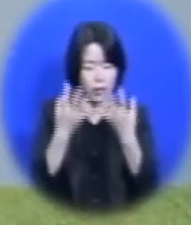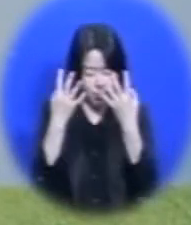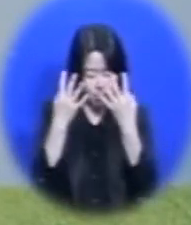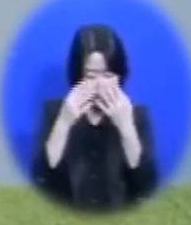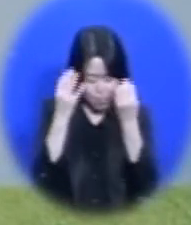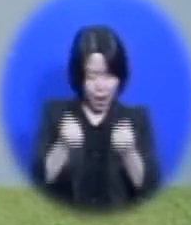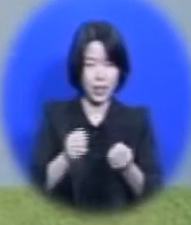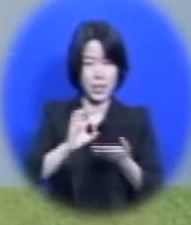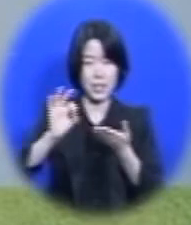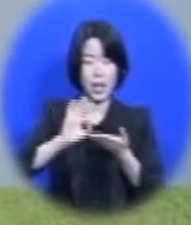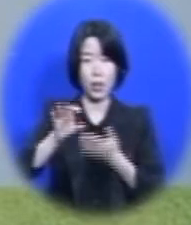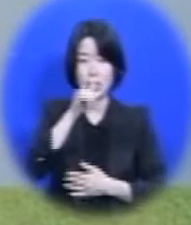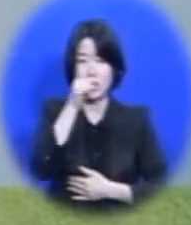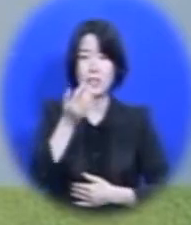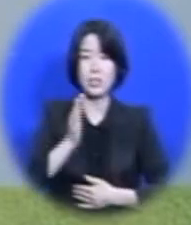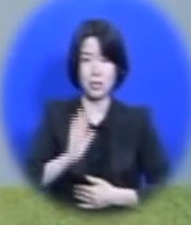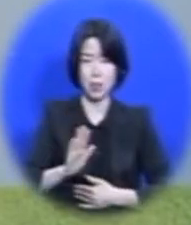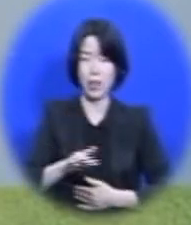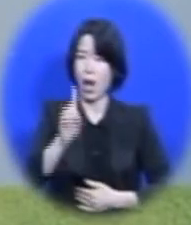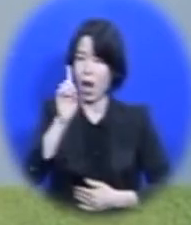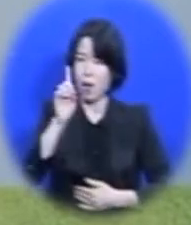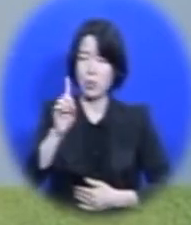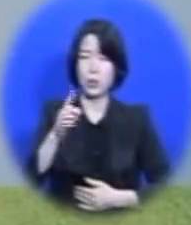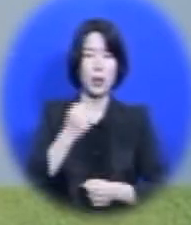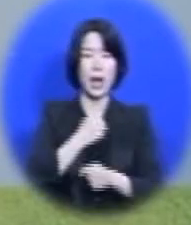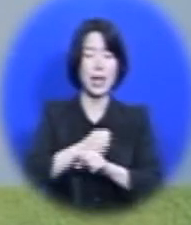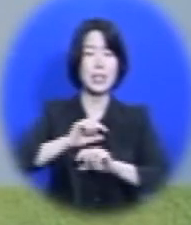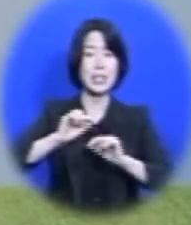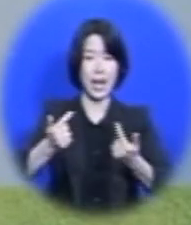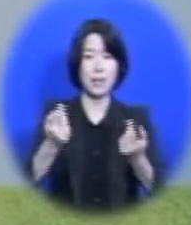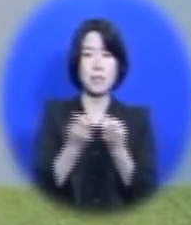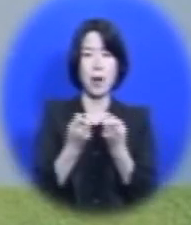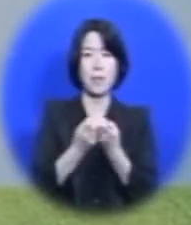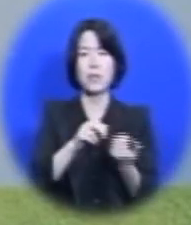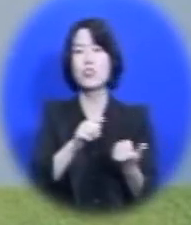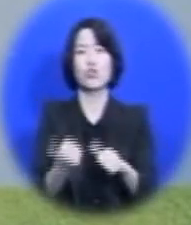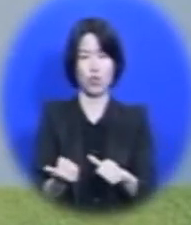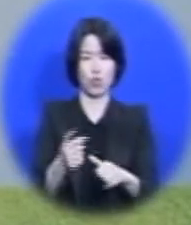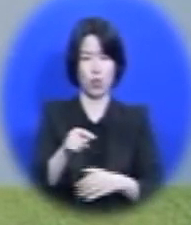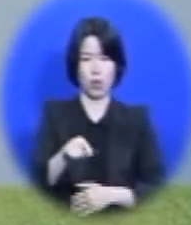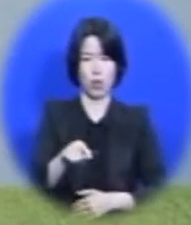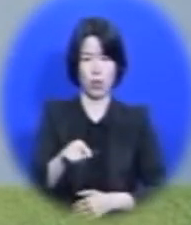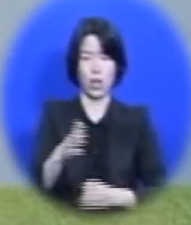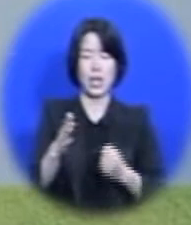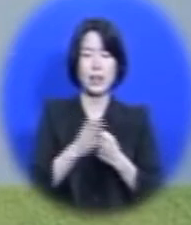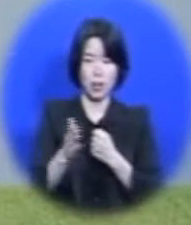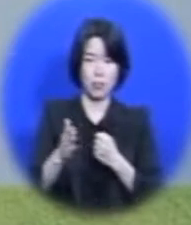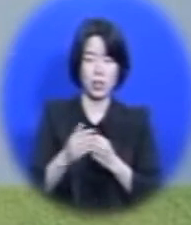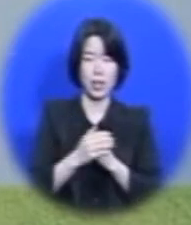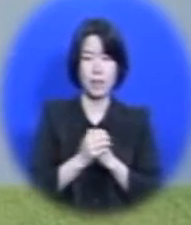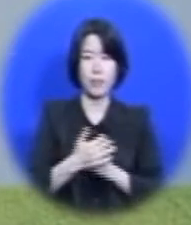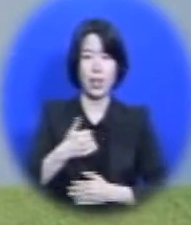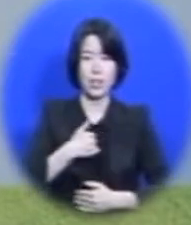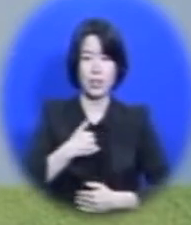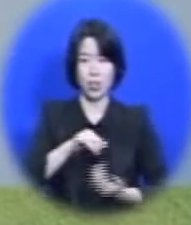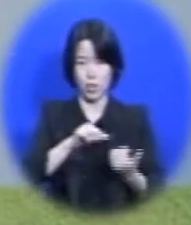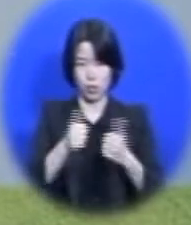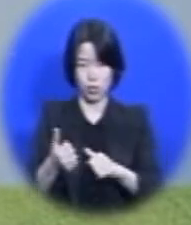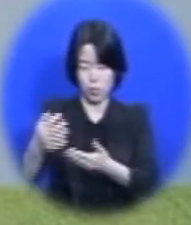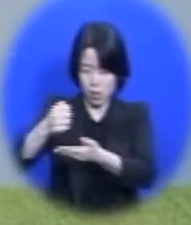써보았지만 한 번도 안 해본 방법이 죽는 것이었습니다. 그래서 저의